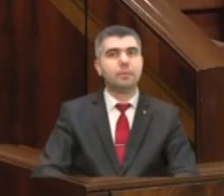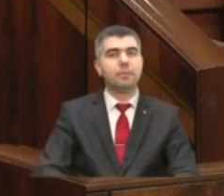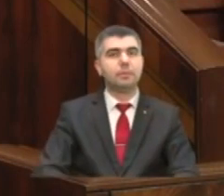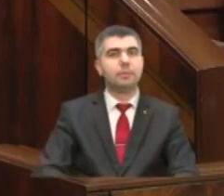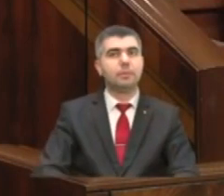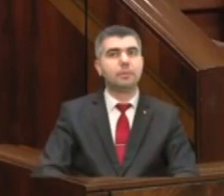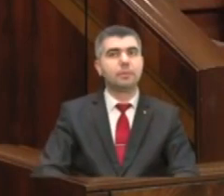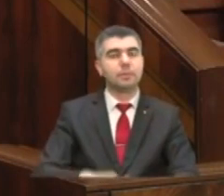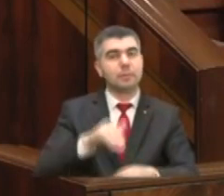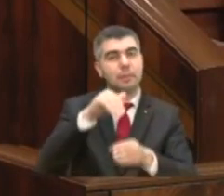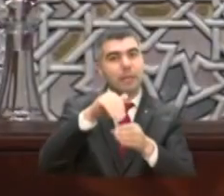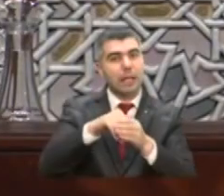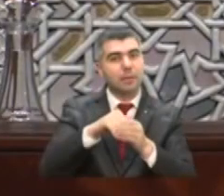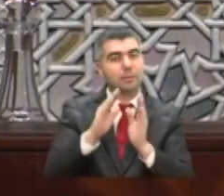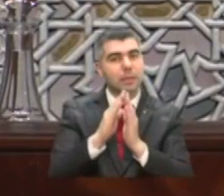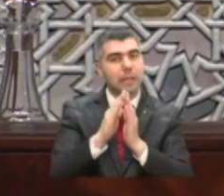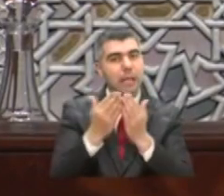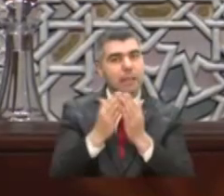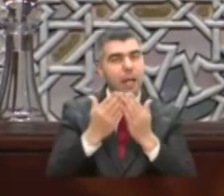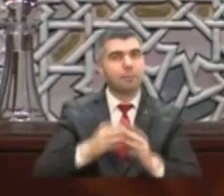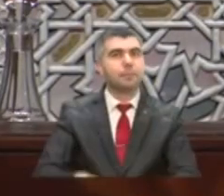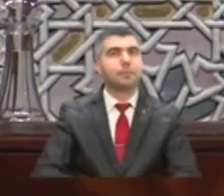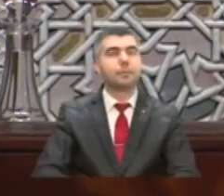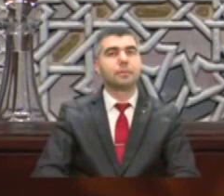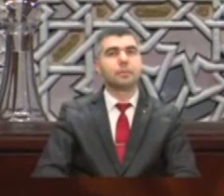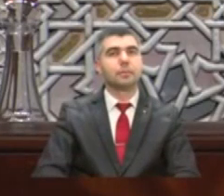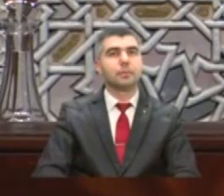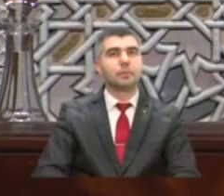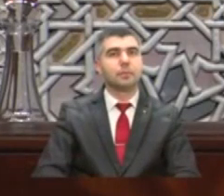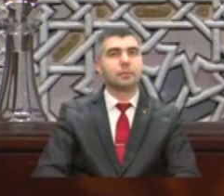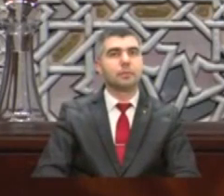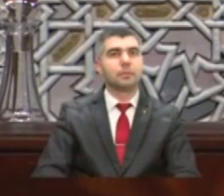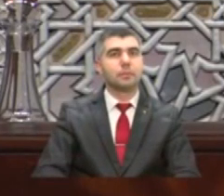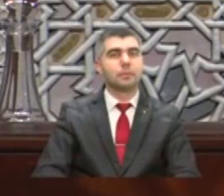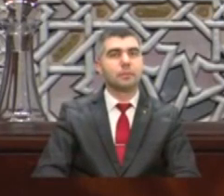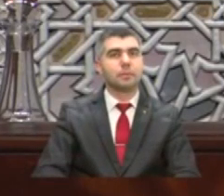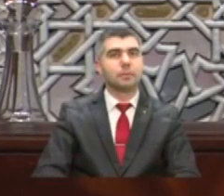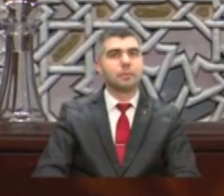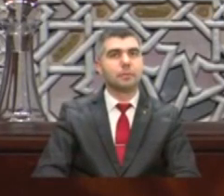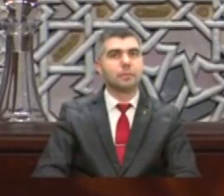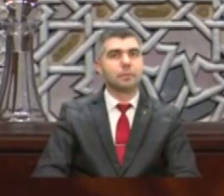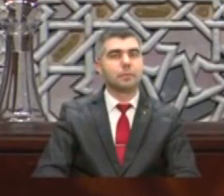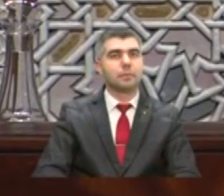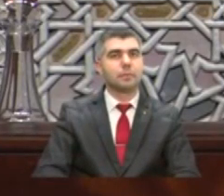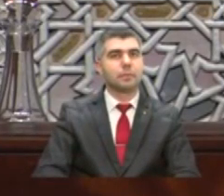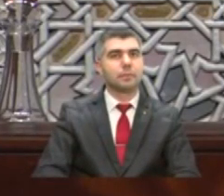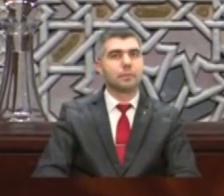باسم المجموعة النيابية للتقدم والاشتراكية الكلمة للسيدة النائبة توريا